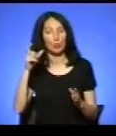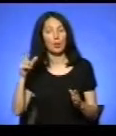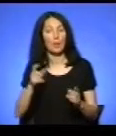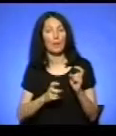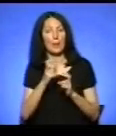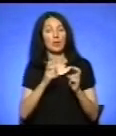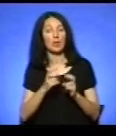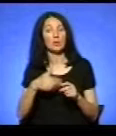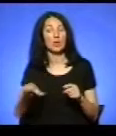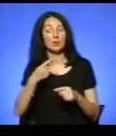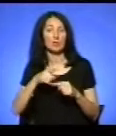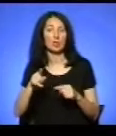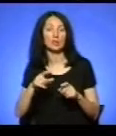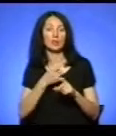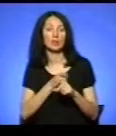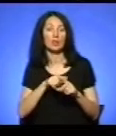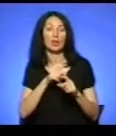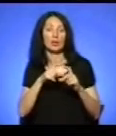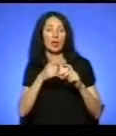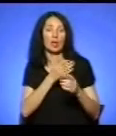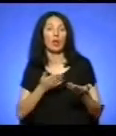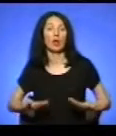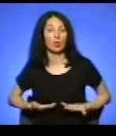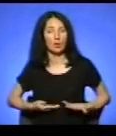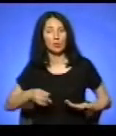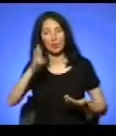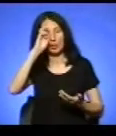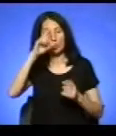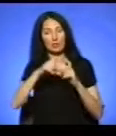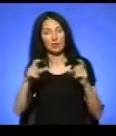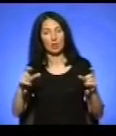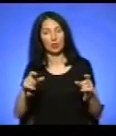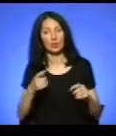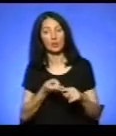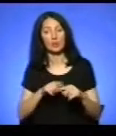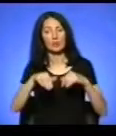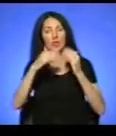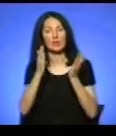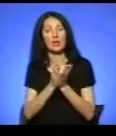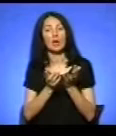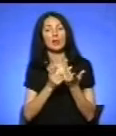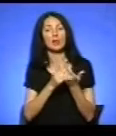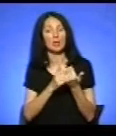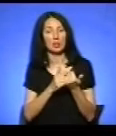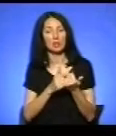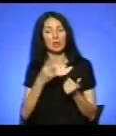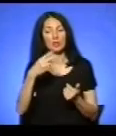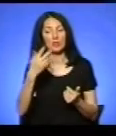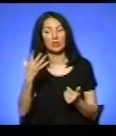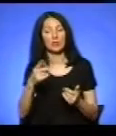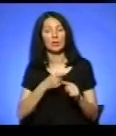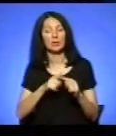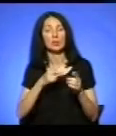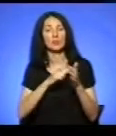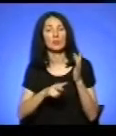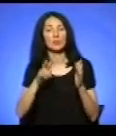25 – це всі, які мали подати, чи ще хтось не подав? Це яка загальна кількість мала би бути? 25 – це